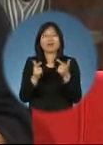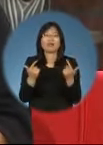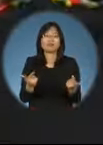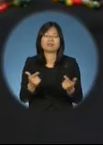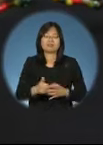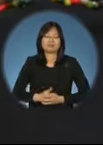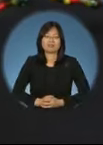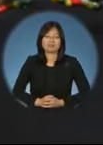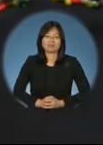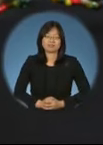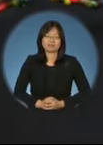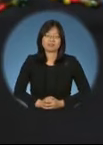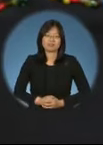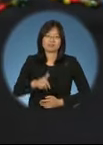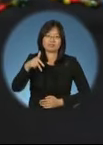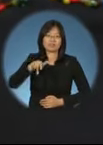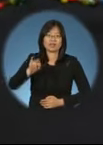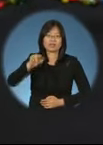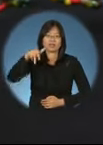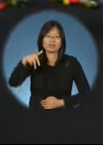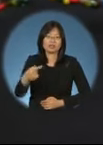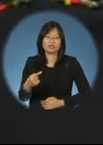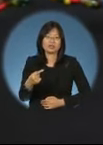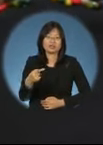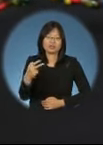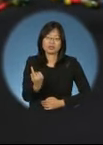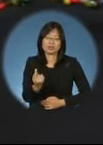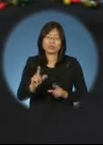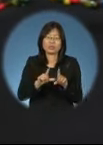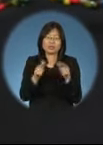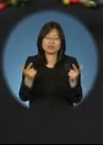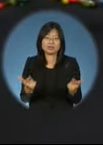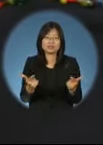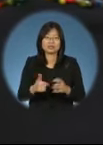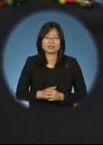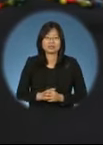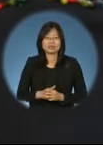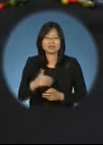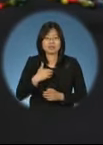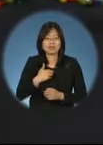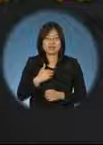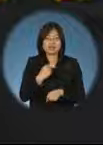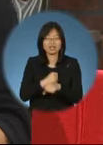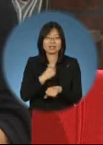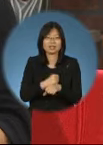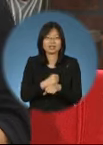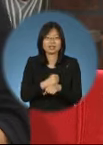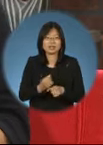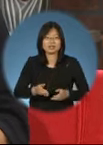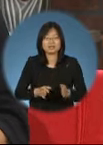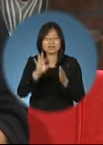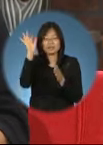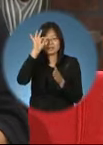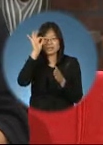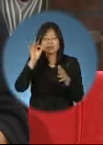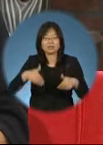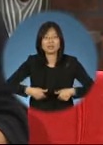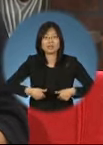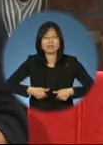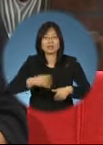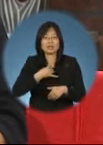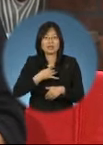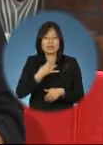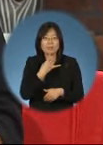예. 뭐 재즈도 뭐 그것도 아니고. 제가 하는 제 길을 찾아야 되겠더라고요.